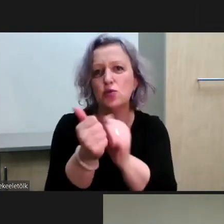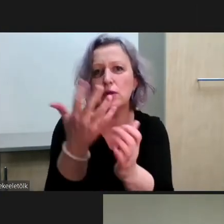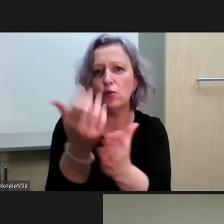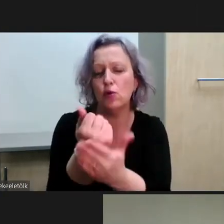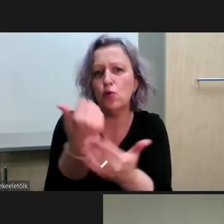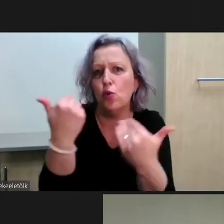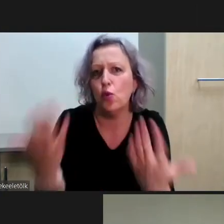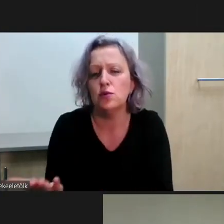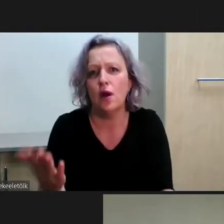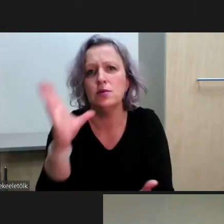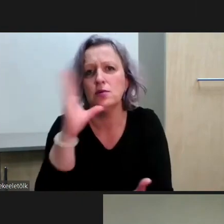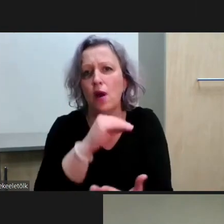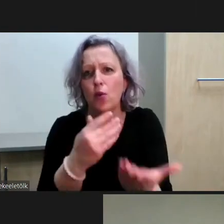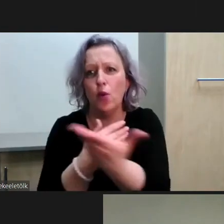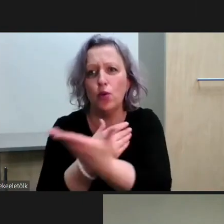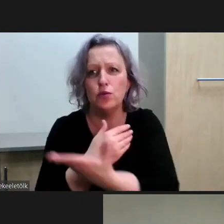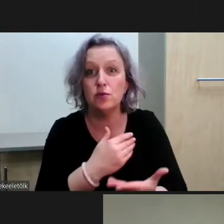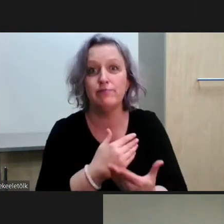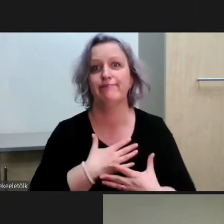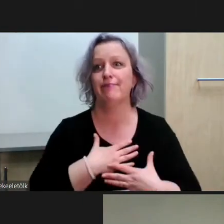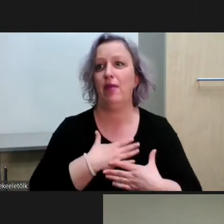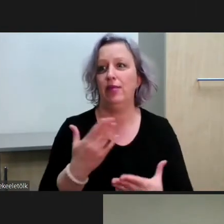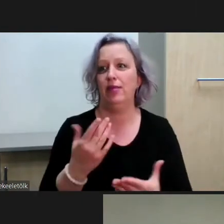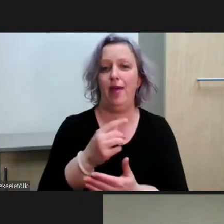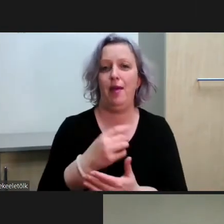Ja aitäh selle põneva küsimuse eest.